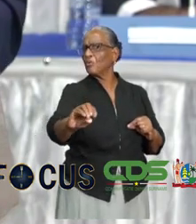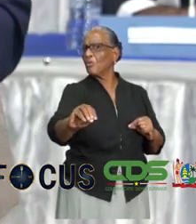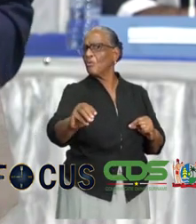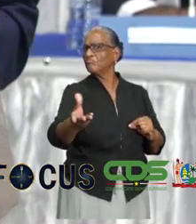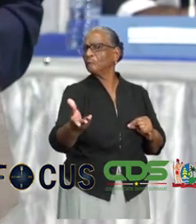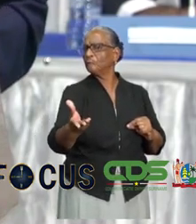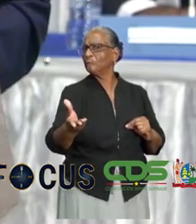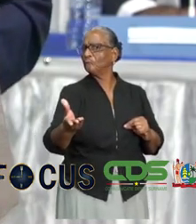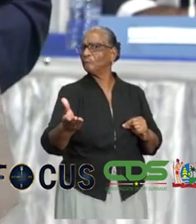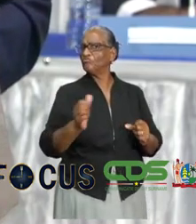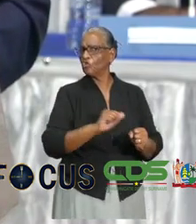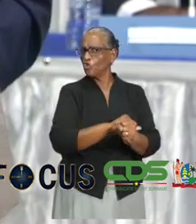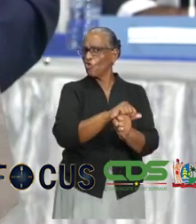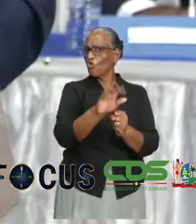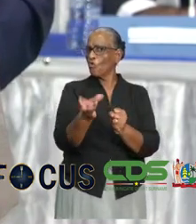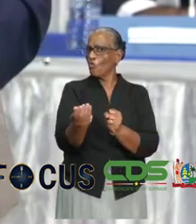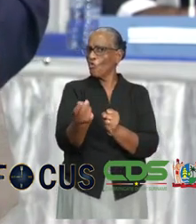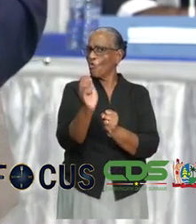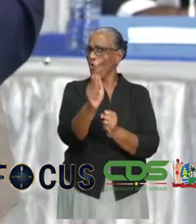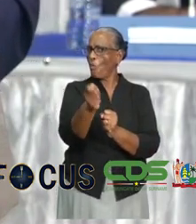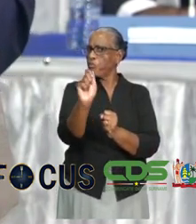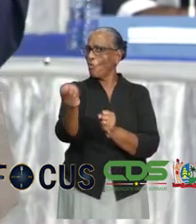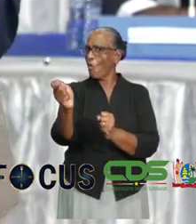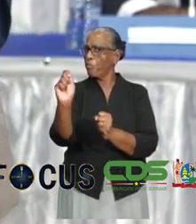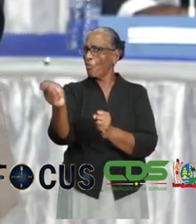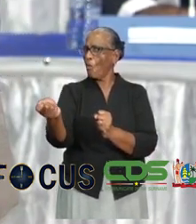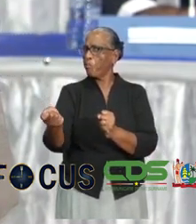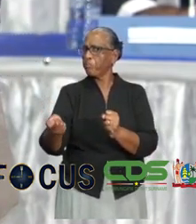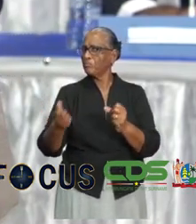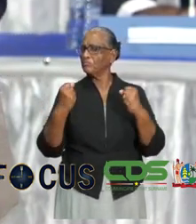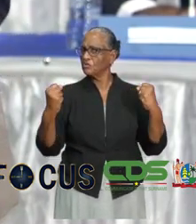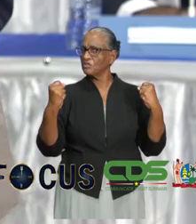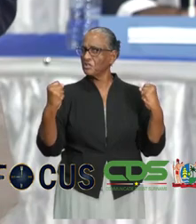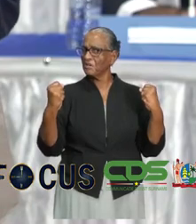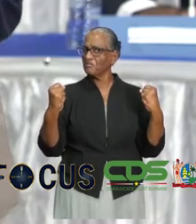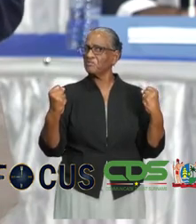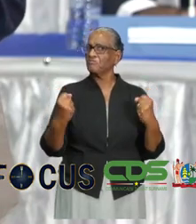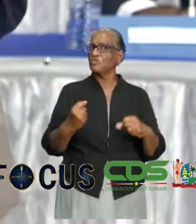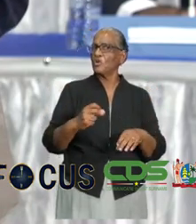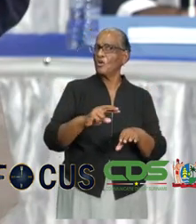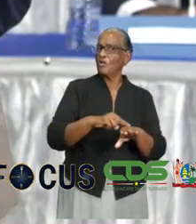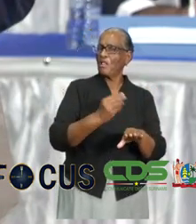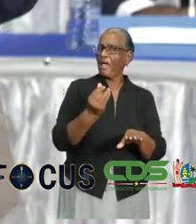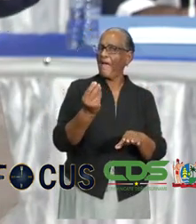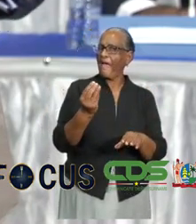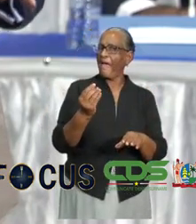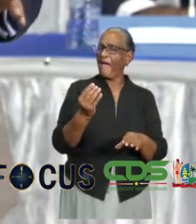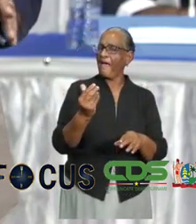Met name voor die koopkrachtversterking. Met name voor wat betreft de loonronde.